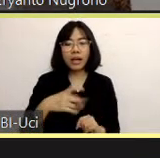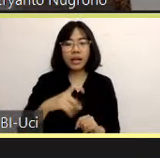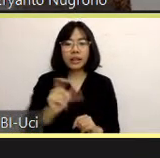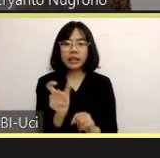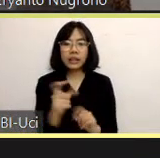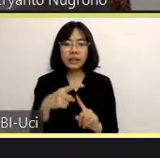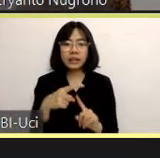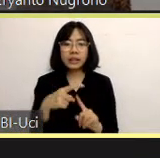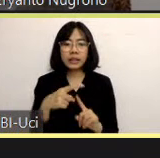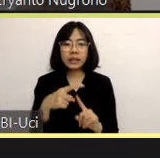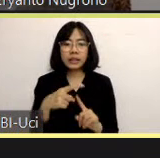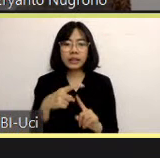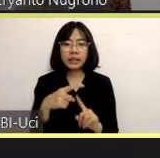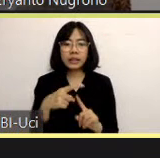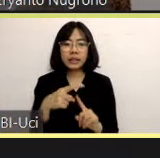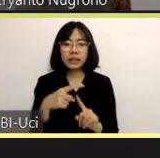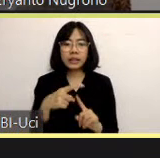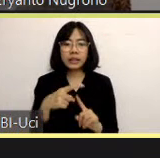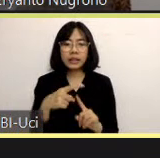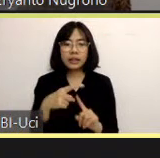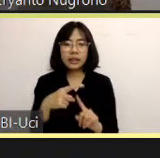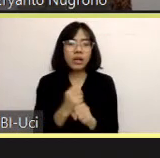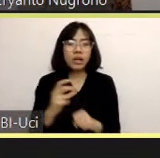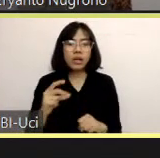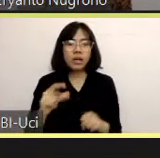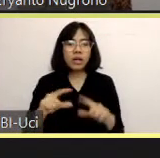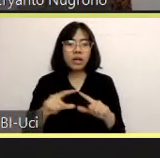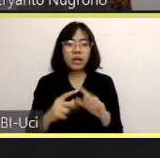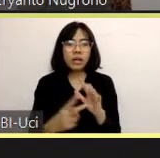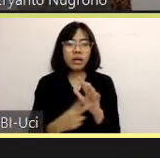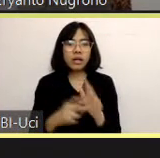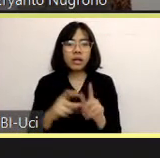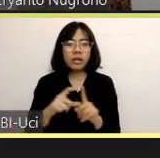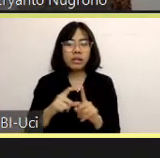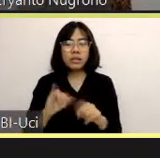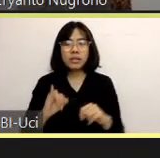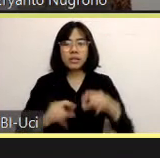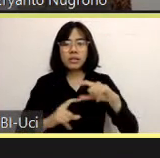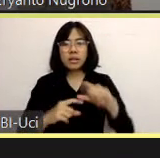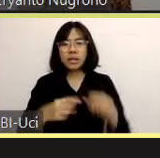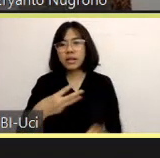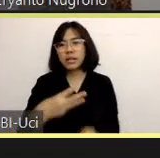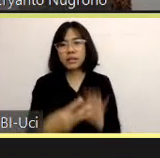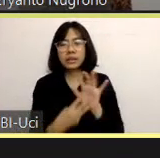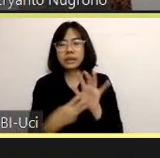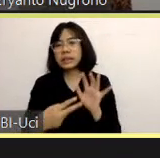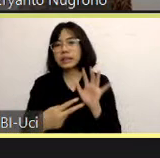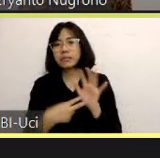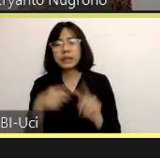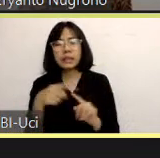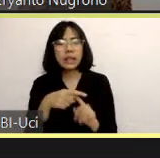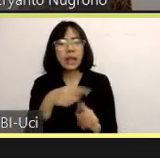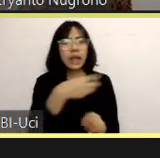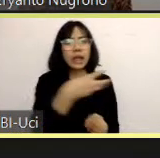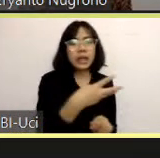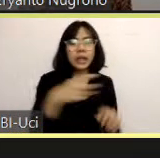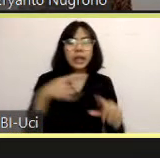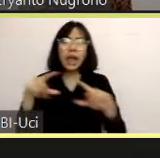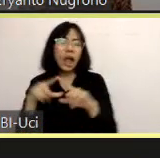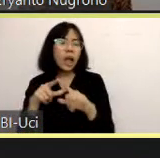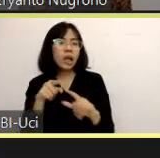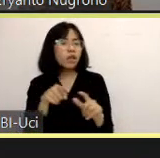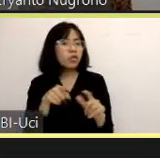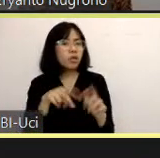mungkin 30 tahun terakhir, executive aggrandizement ini merupakan jalur atau bentuk